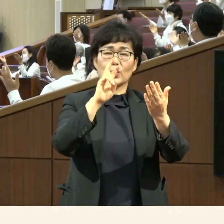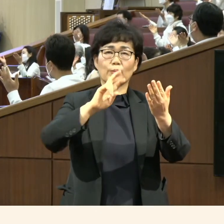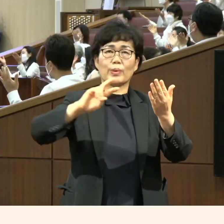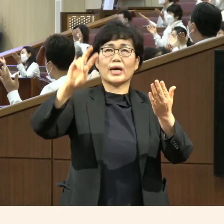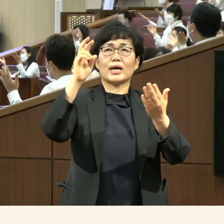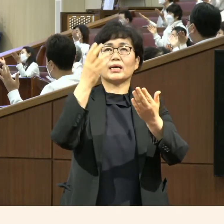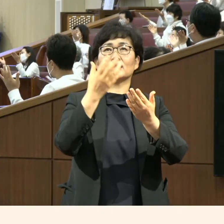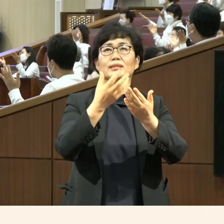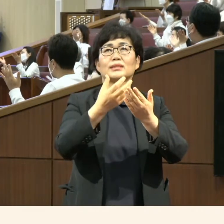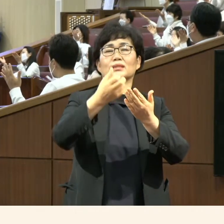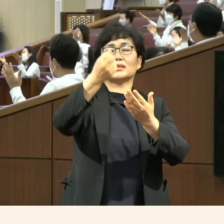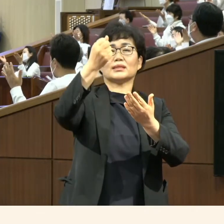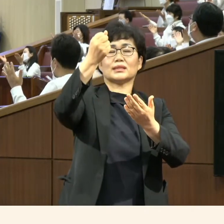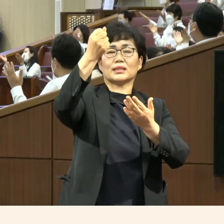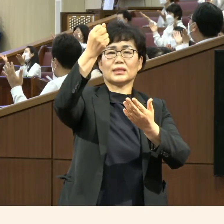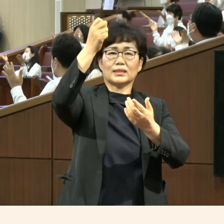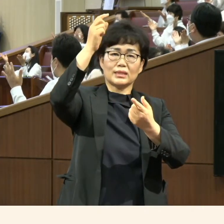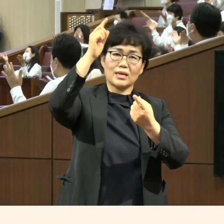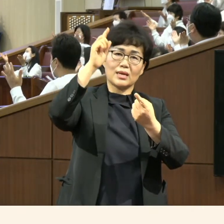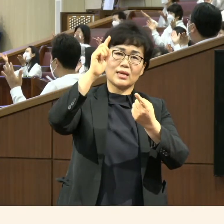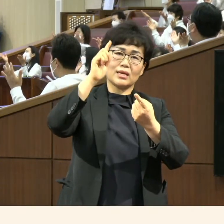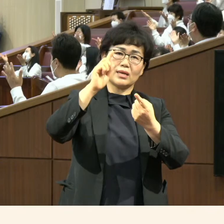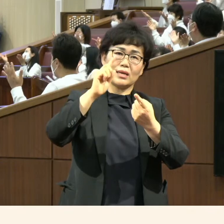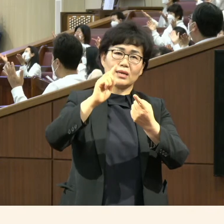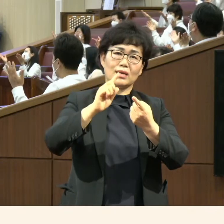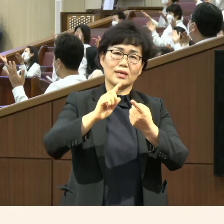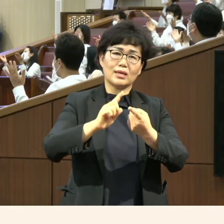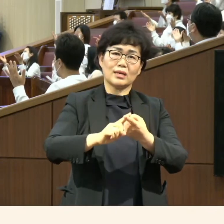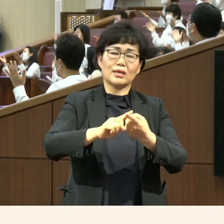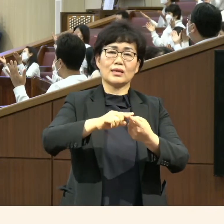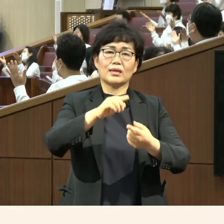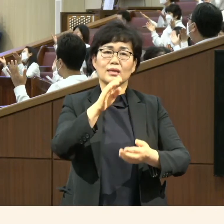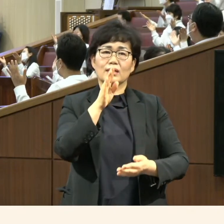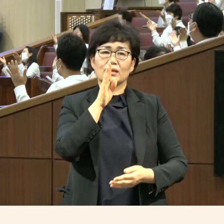찬송 받으시기에 합당하신